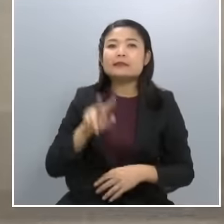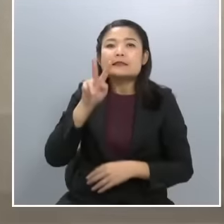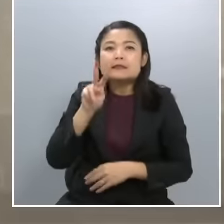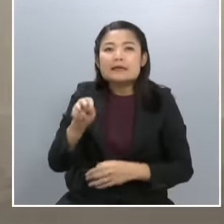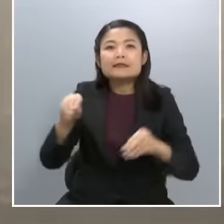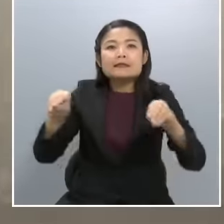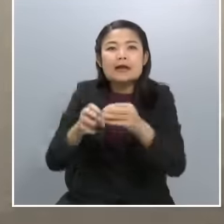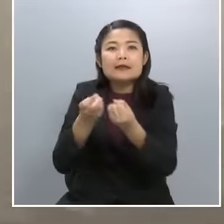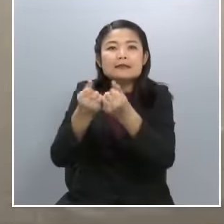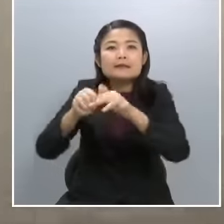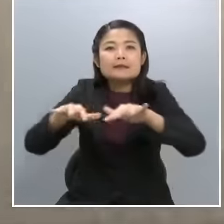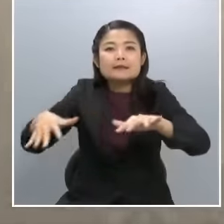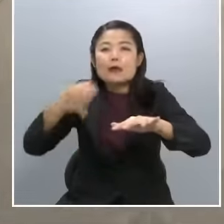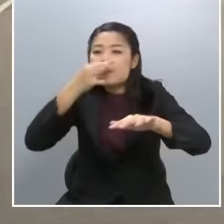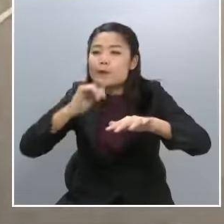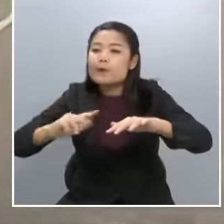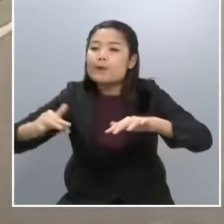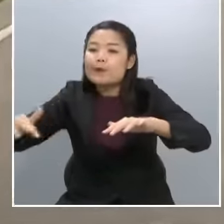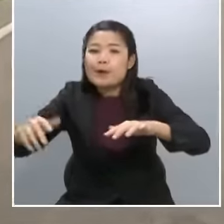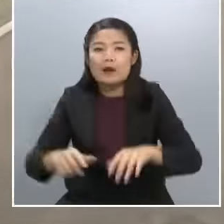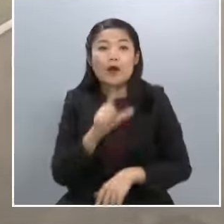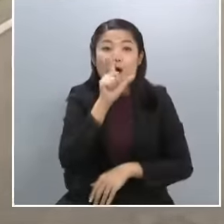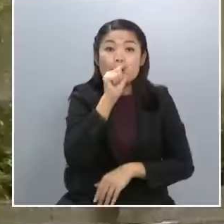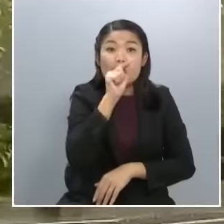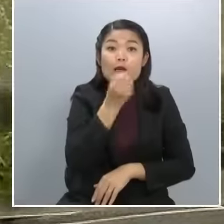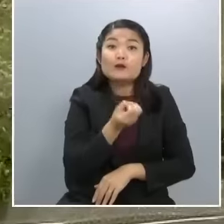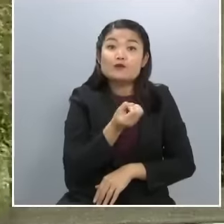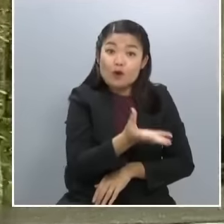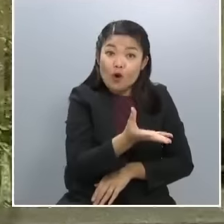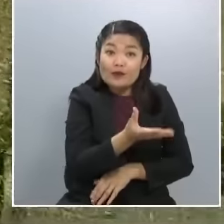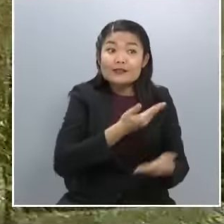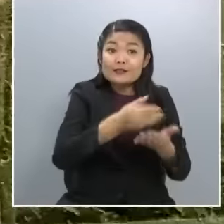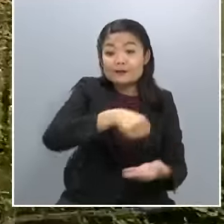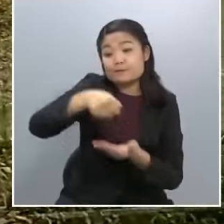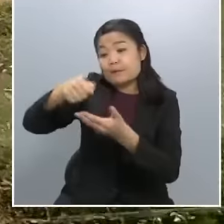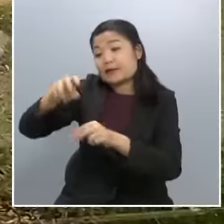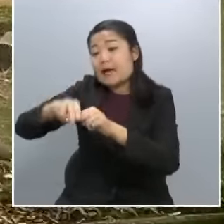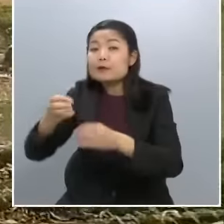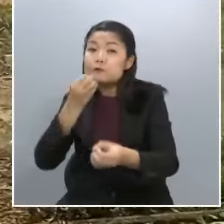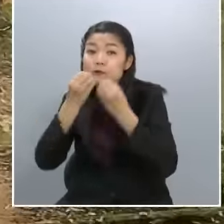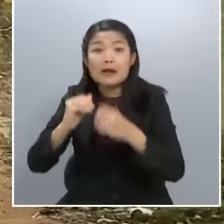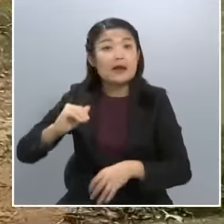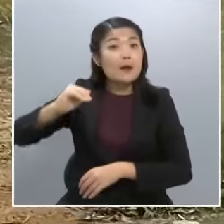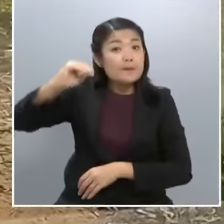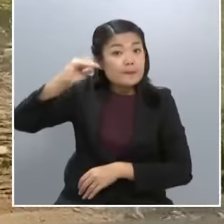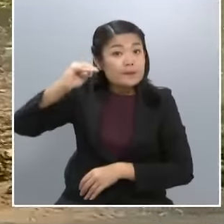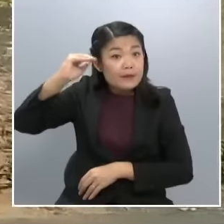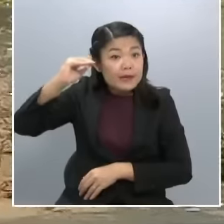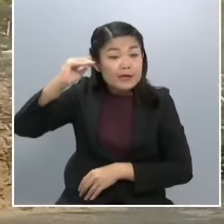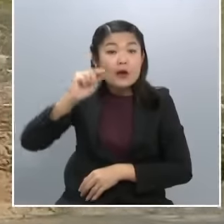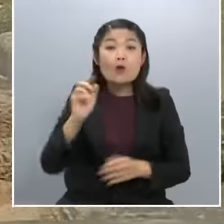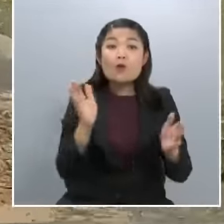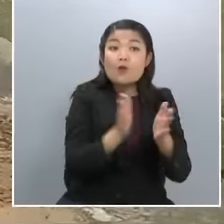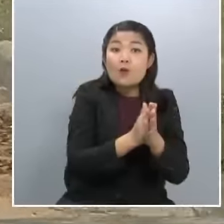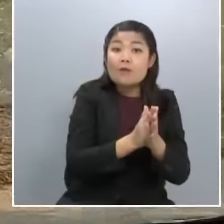ไก่ทอดเนี่ยนะฮะไปนั่งกินปิกนิกกันโดยการที่พี่สาวของตนเองเนี่ยพาลูกสาวของตนก็